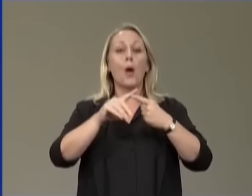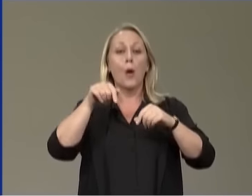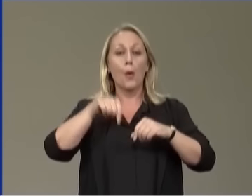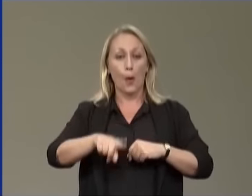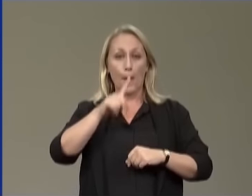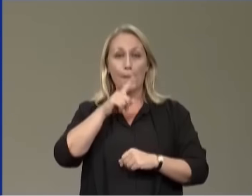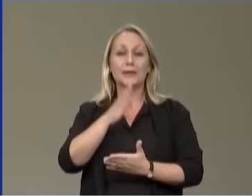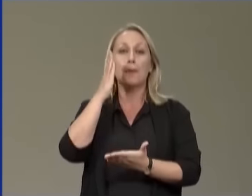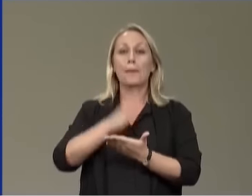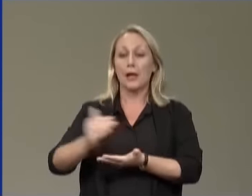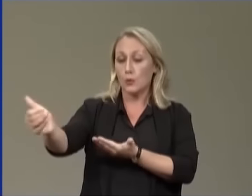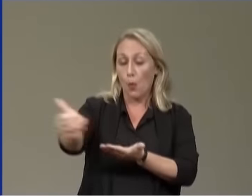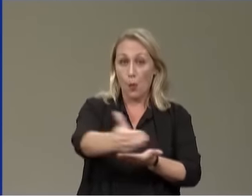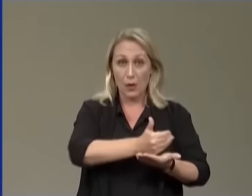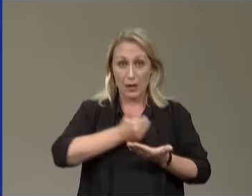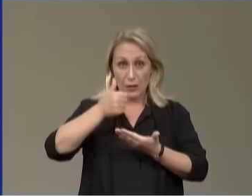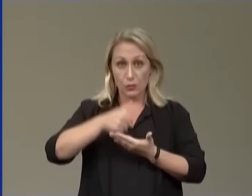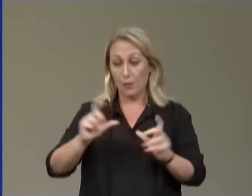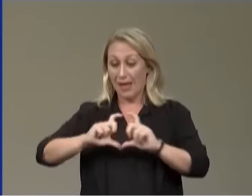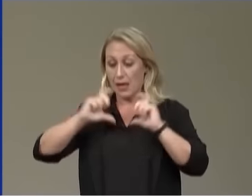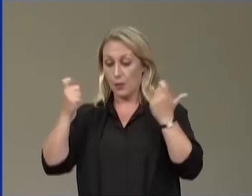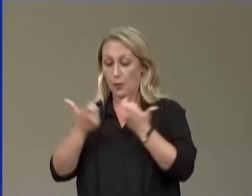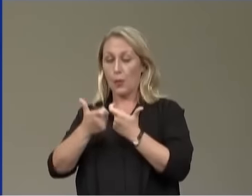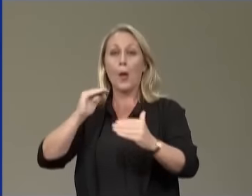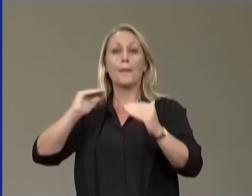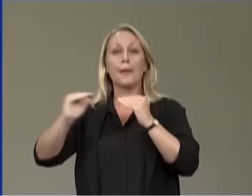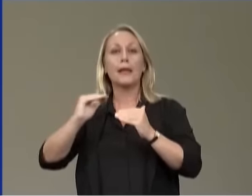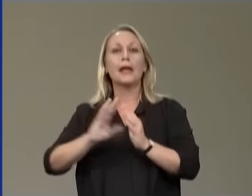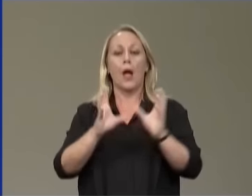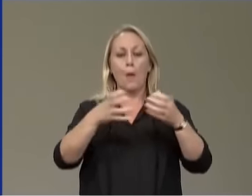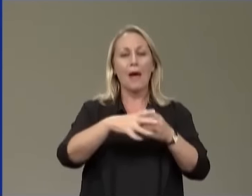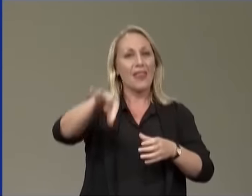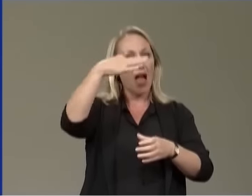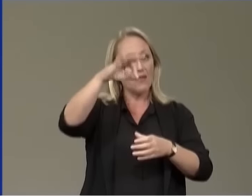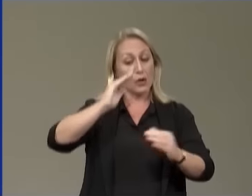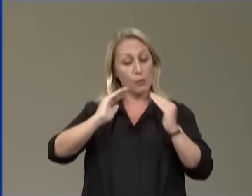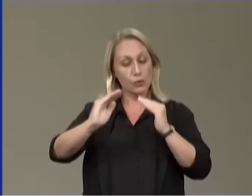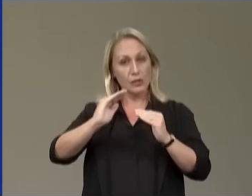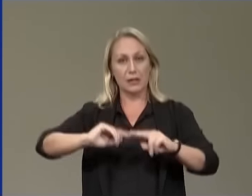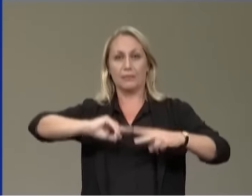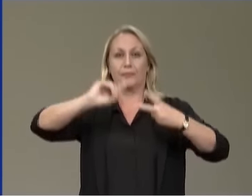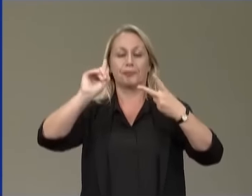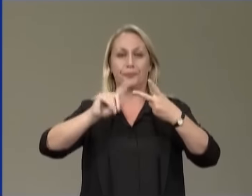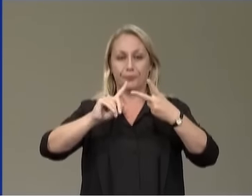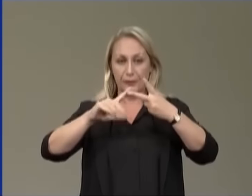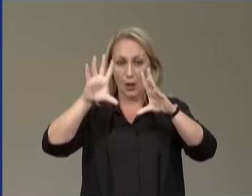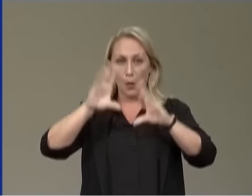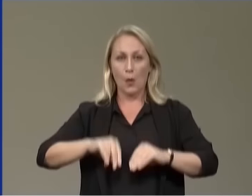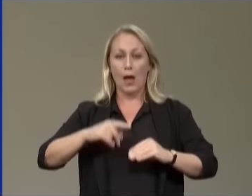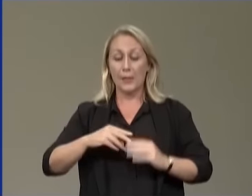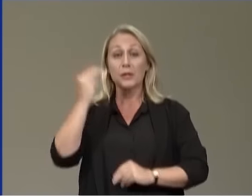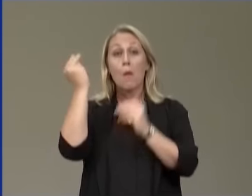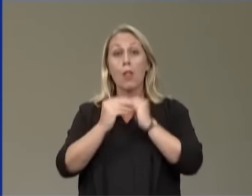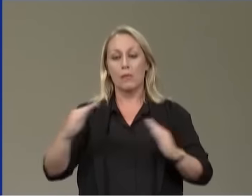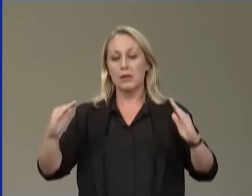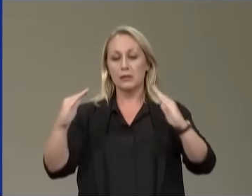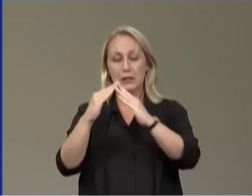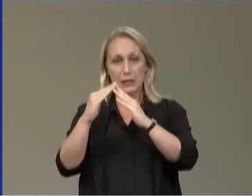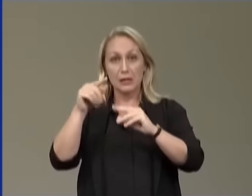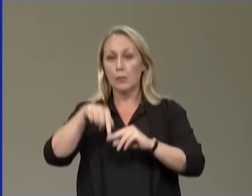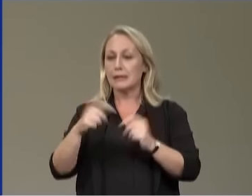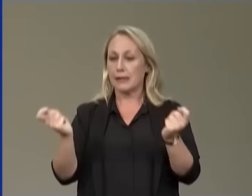μέσου εισοδήματος και την προστασία της οικογένειας και των πιο ευάλωτων. Δεύτερον, την αντιμετώπιση του στεγαστικού προβλήματος και τρίτον,